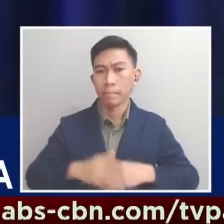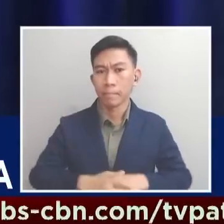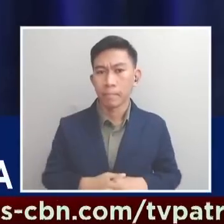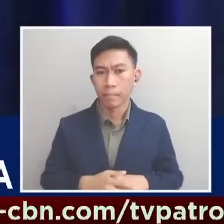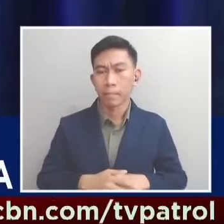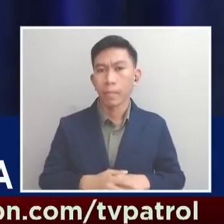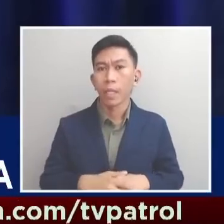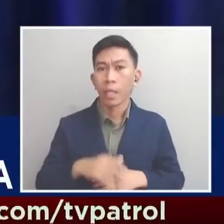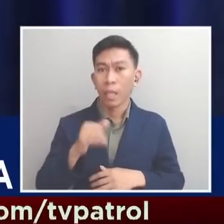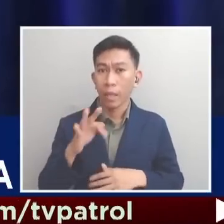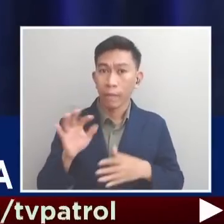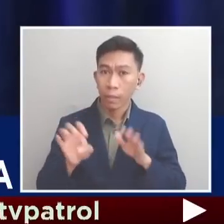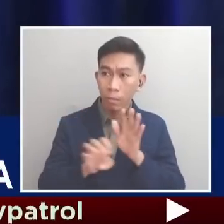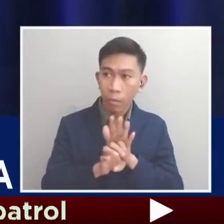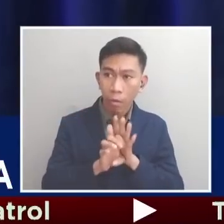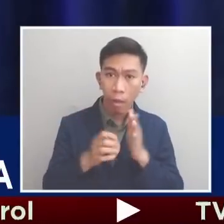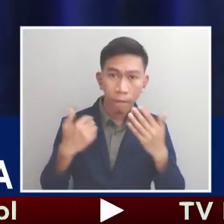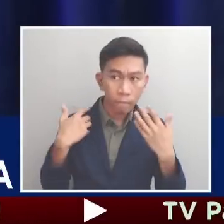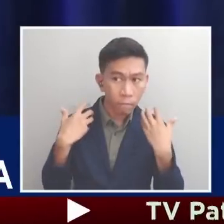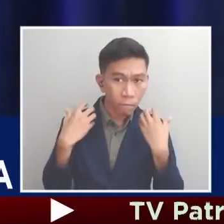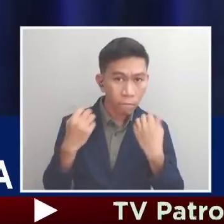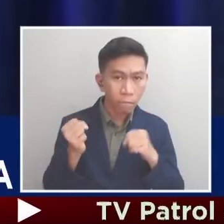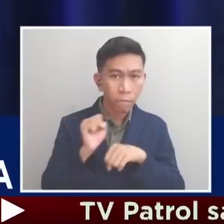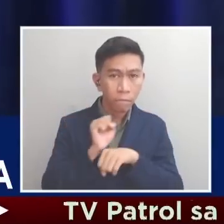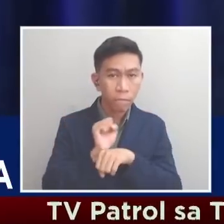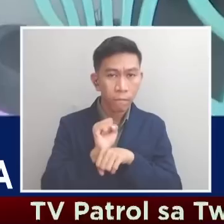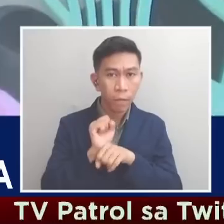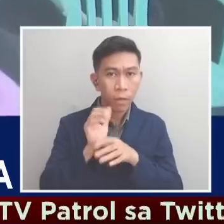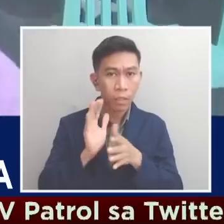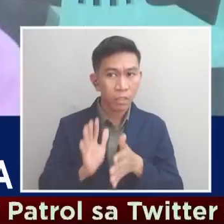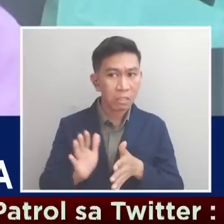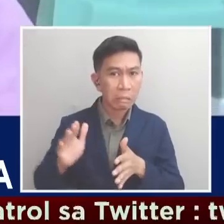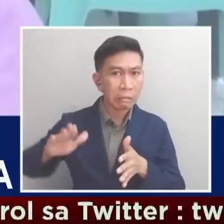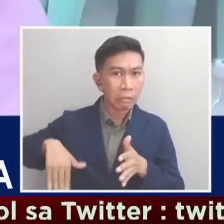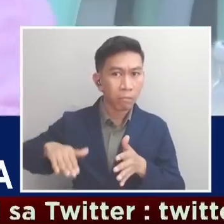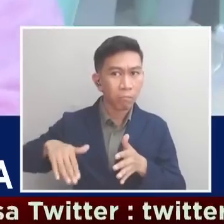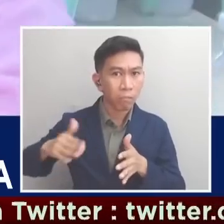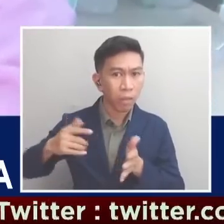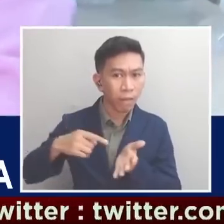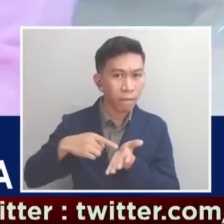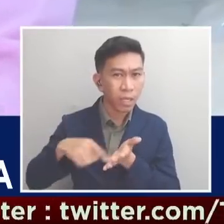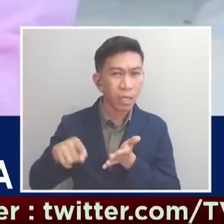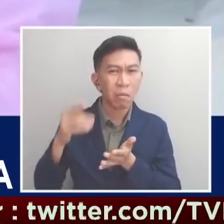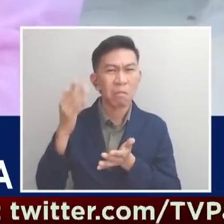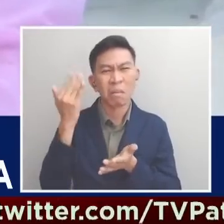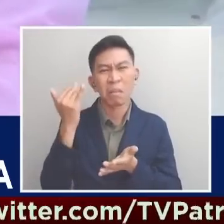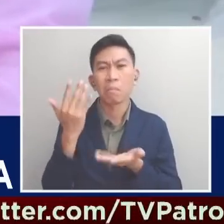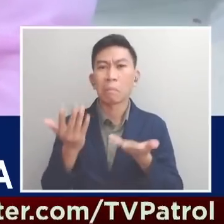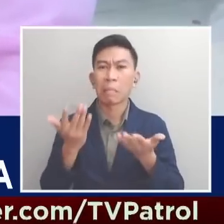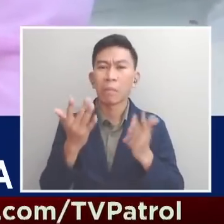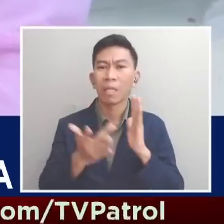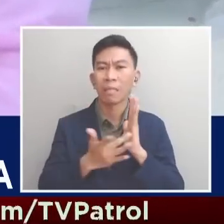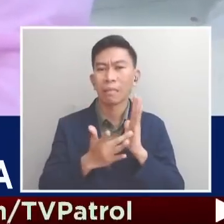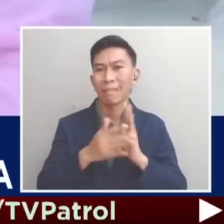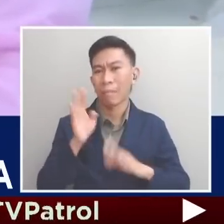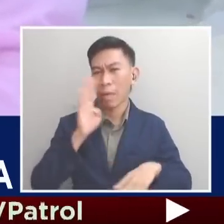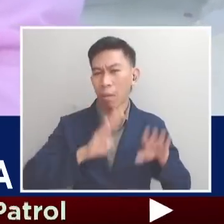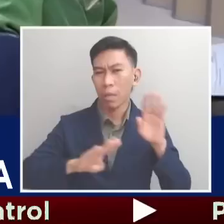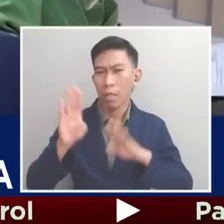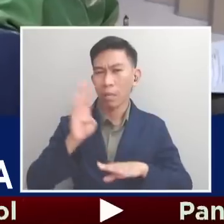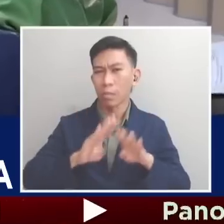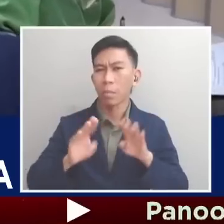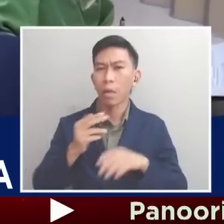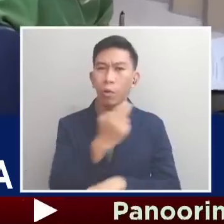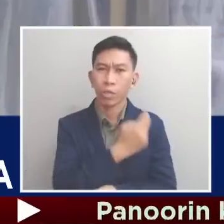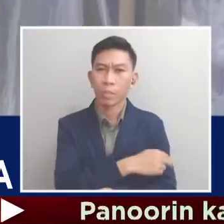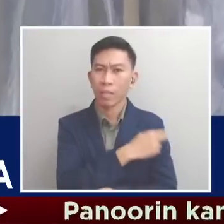workers na hindi pa nababayaran, maaaring ito'y dahil sa technical issues sa mga hospital administration